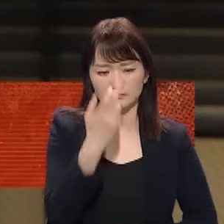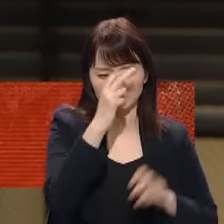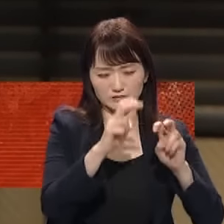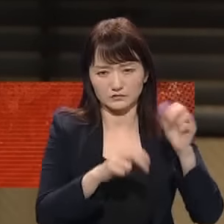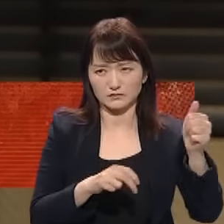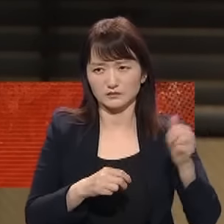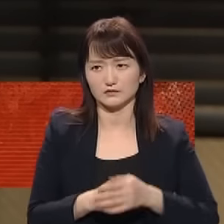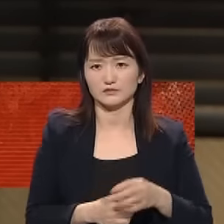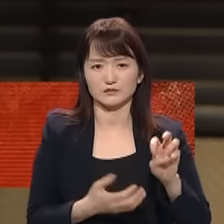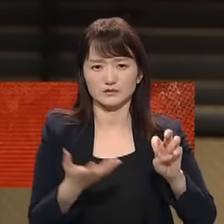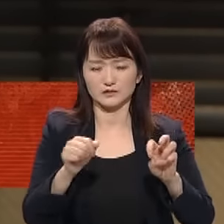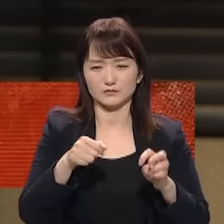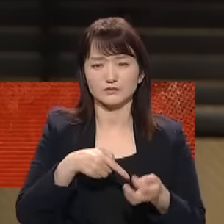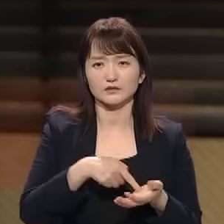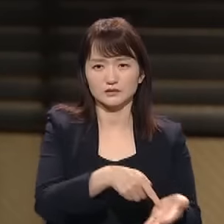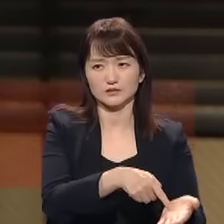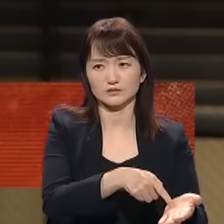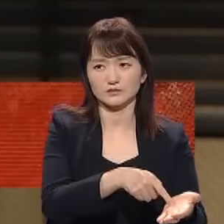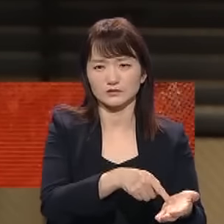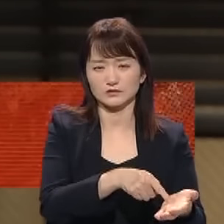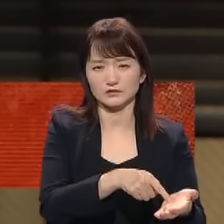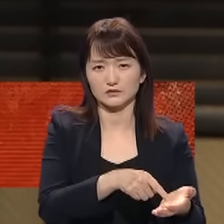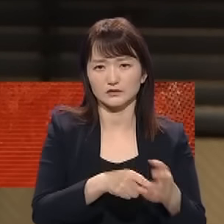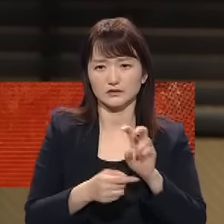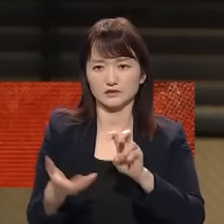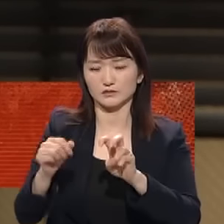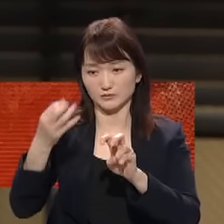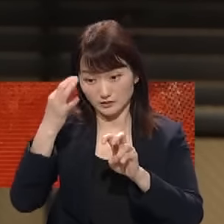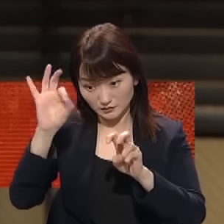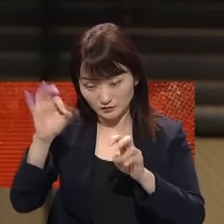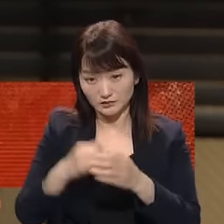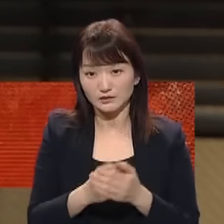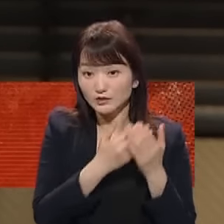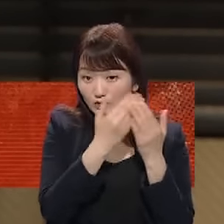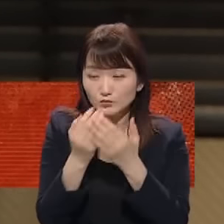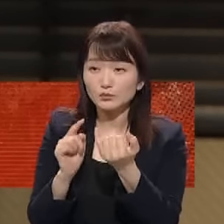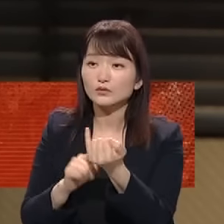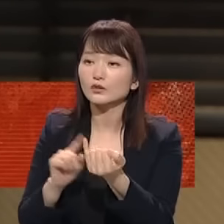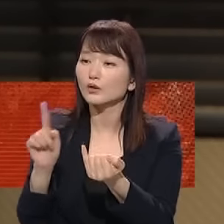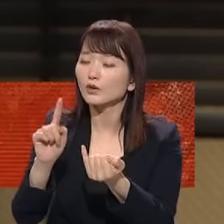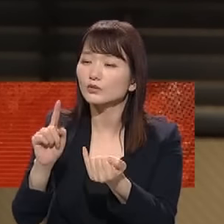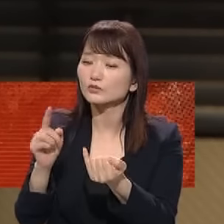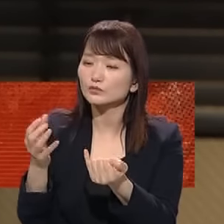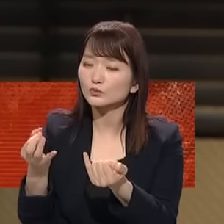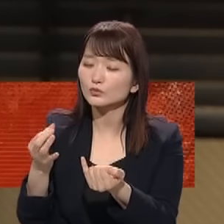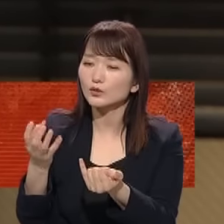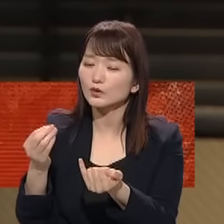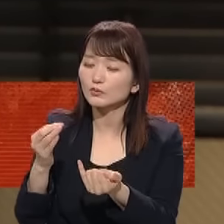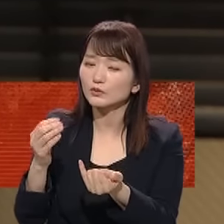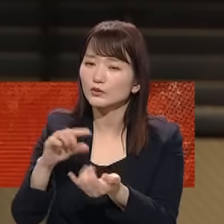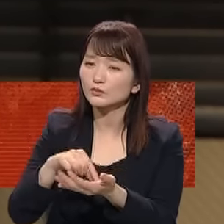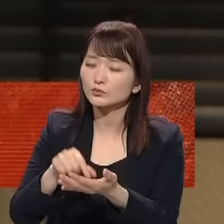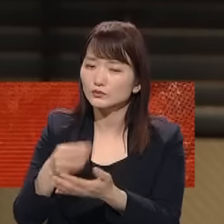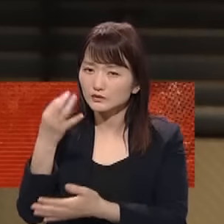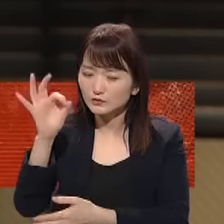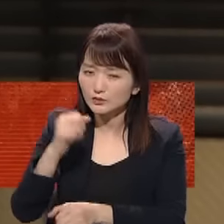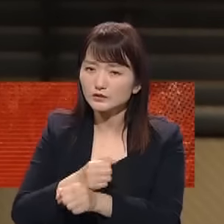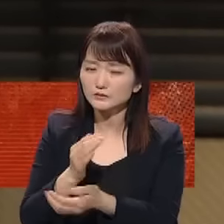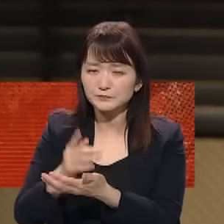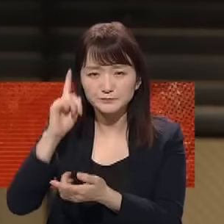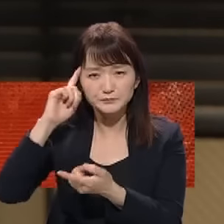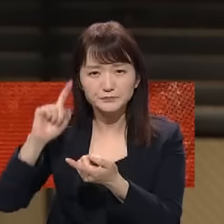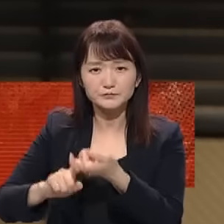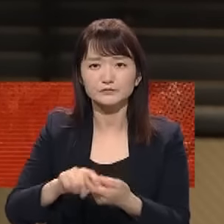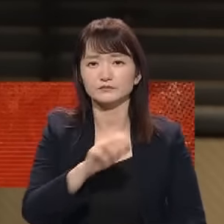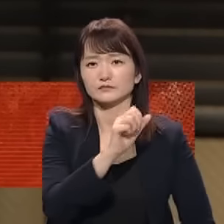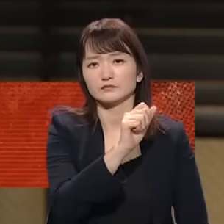청구했다 20억 원을 인용했거든요. 그럼 이 동거인에 대해서는 얼마가 될지 인용을 확인할지 이런 부분도 관심이 있고 또 SK